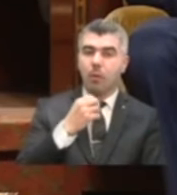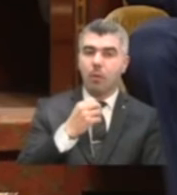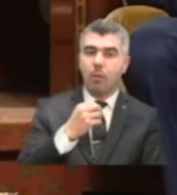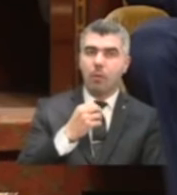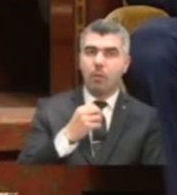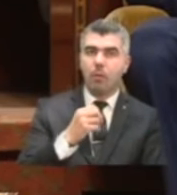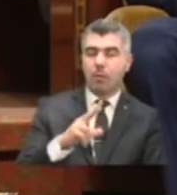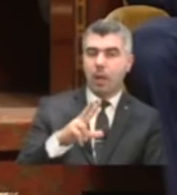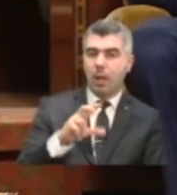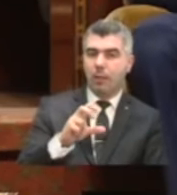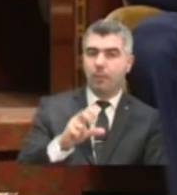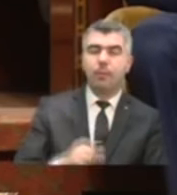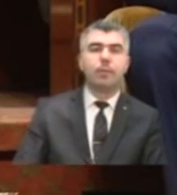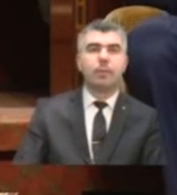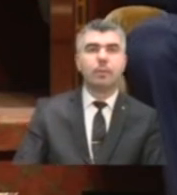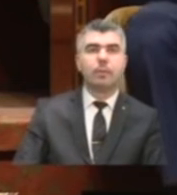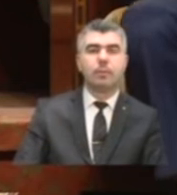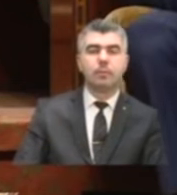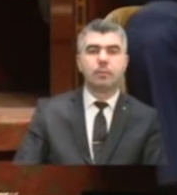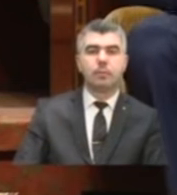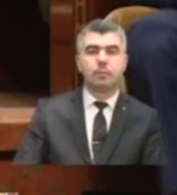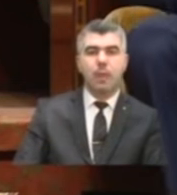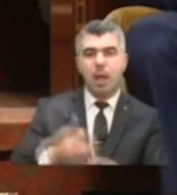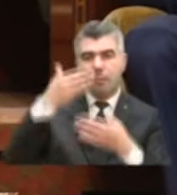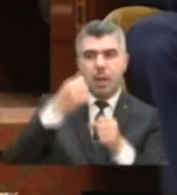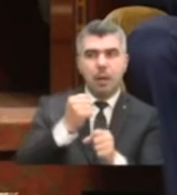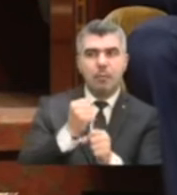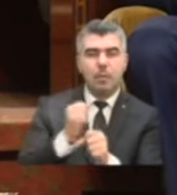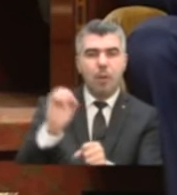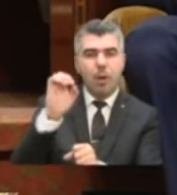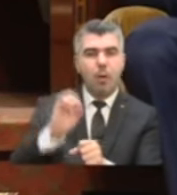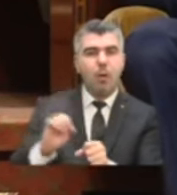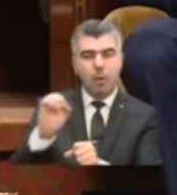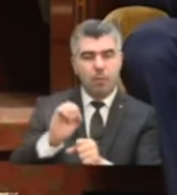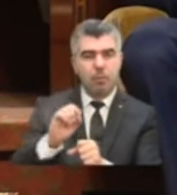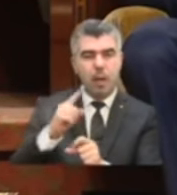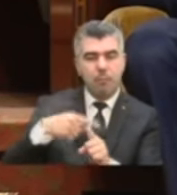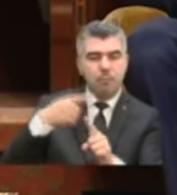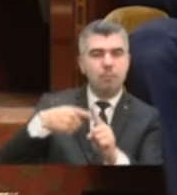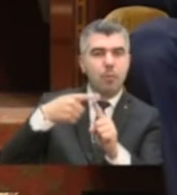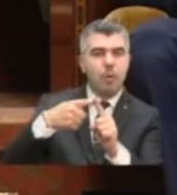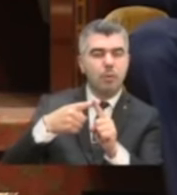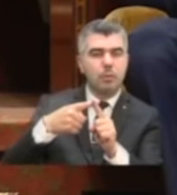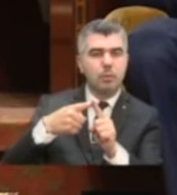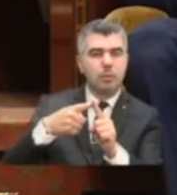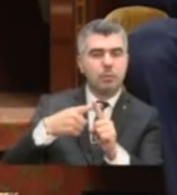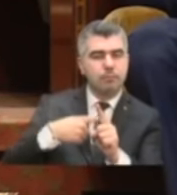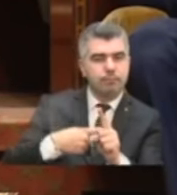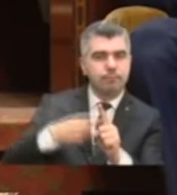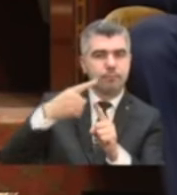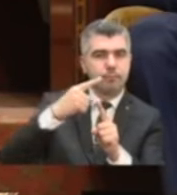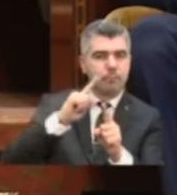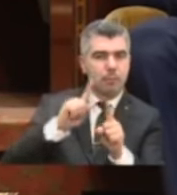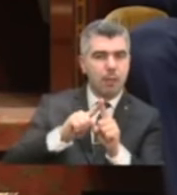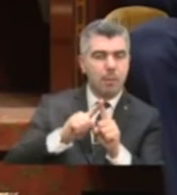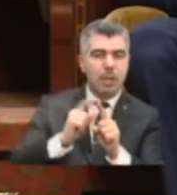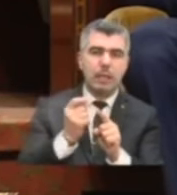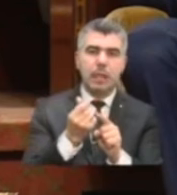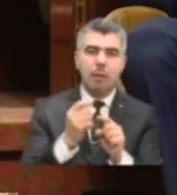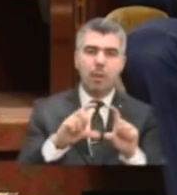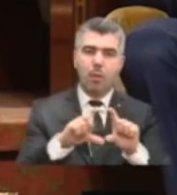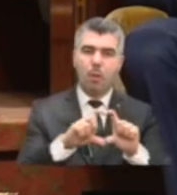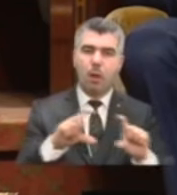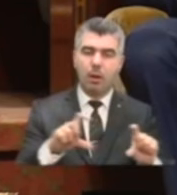نتفهم عناء مغاربة المجار من الارتفاع الصاروخي للأسعار يعني